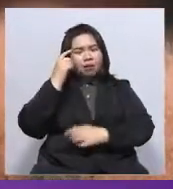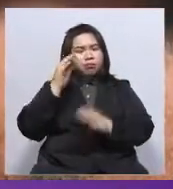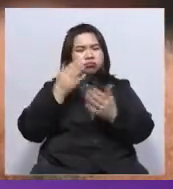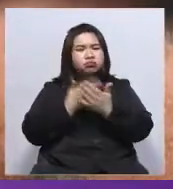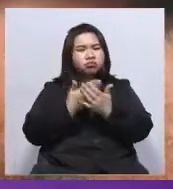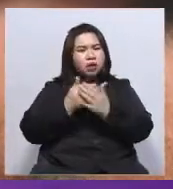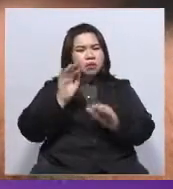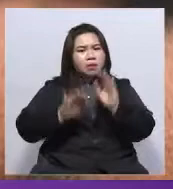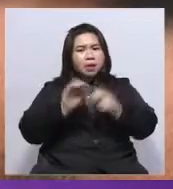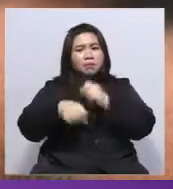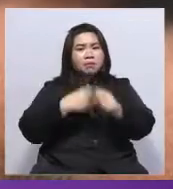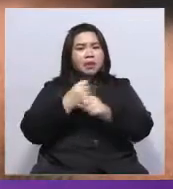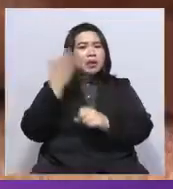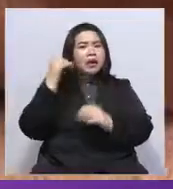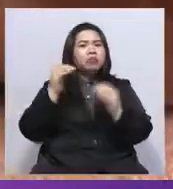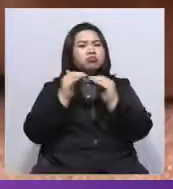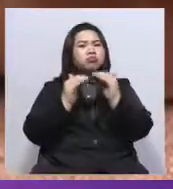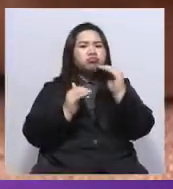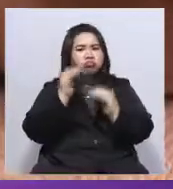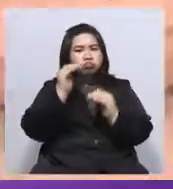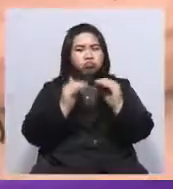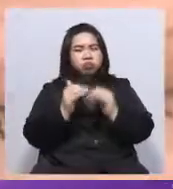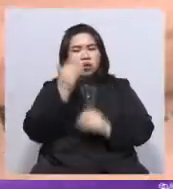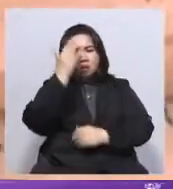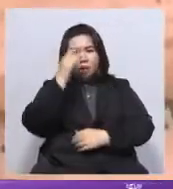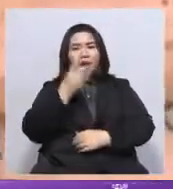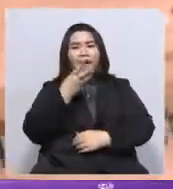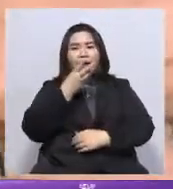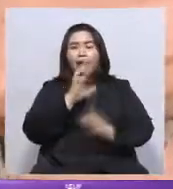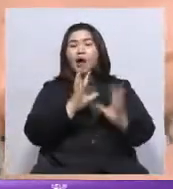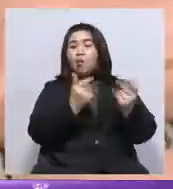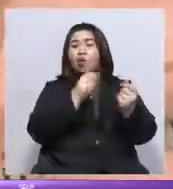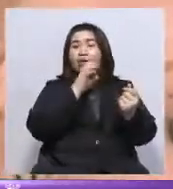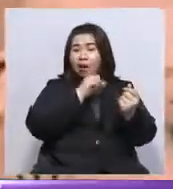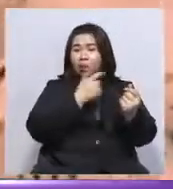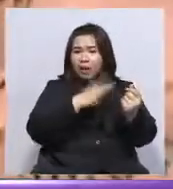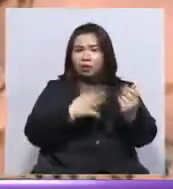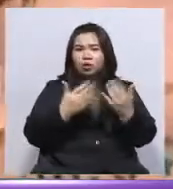กว่าปีที่ผ่านมาเนื่องจากข้าวเก่าหมดทำให้ไม่เกิดแรงกดดันด้านราคาค่ะ